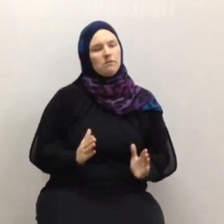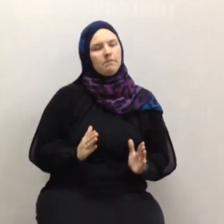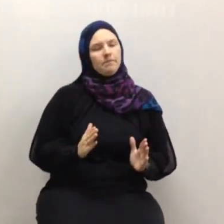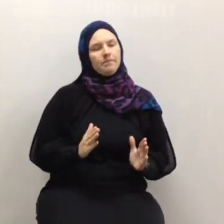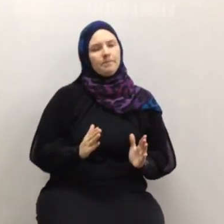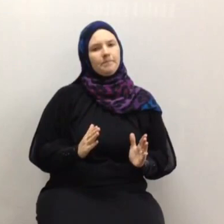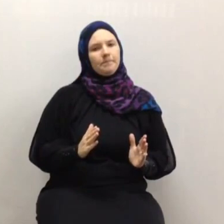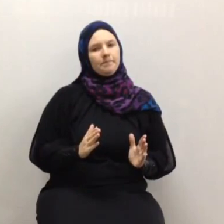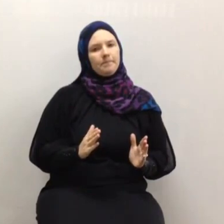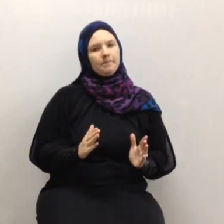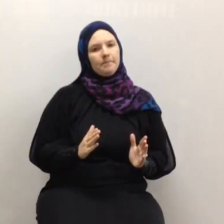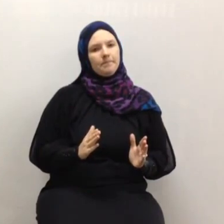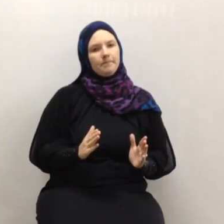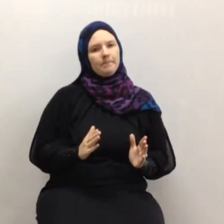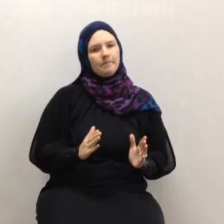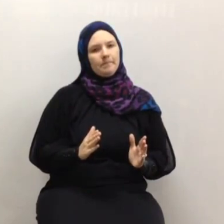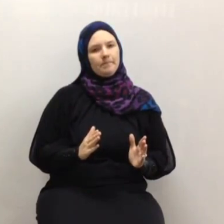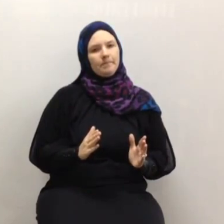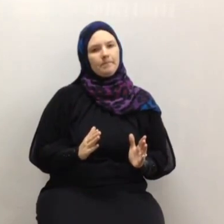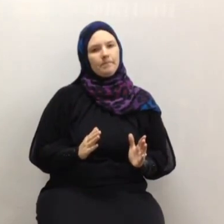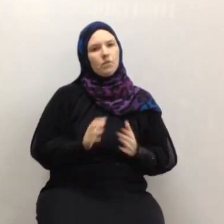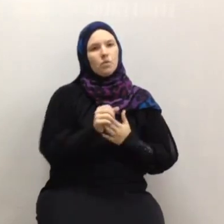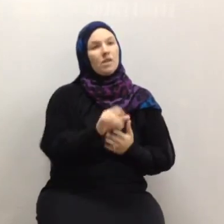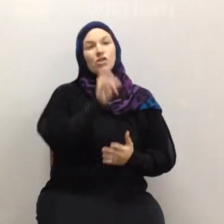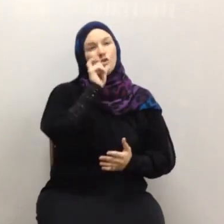الْمُسْلِمِينَ. Don't just be with the group.